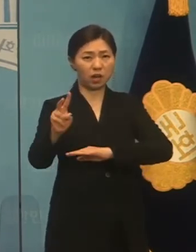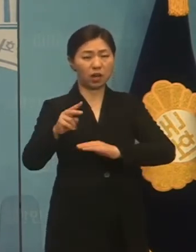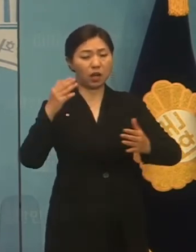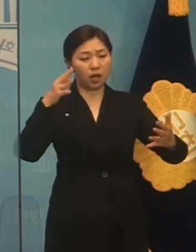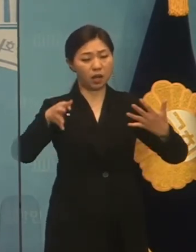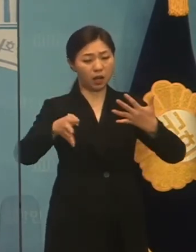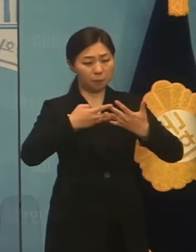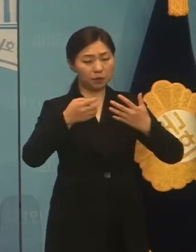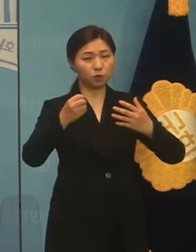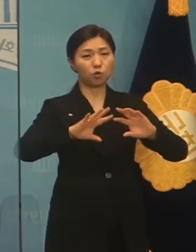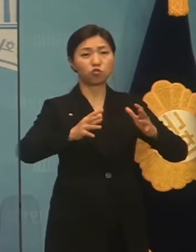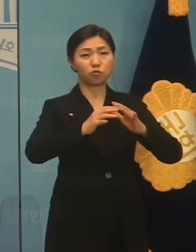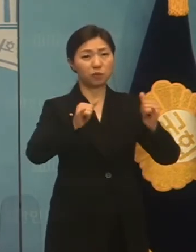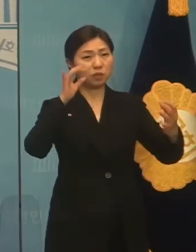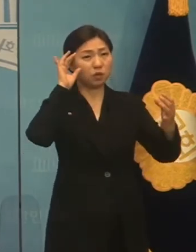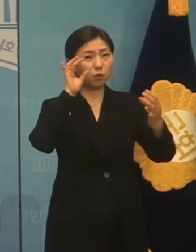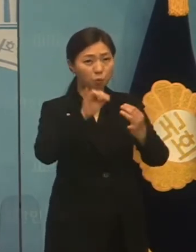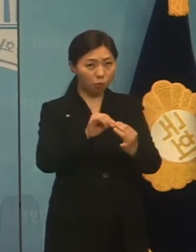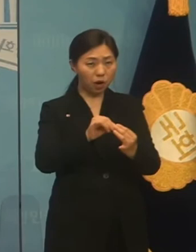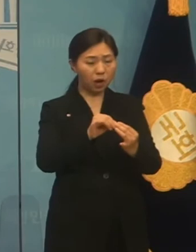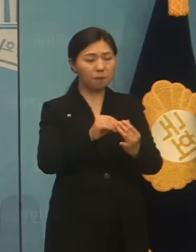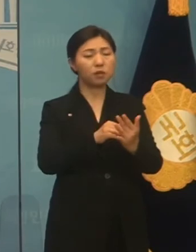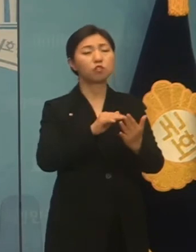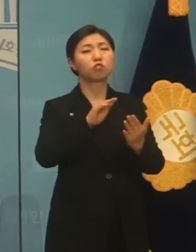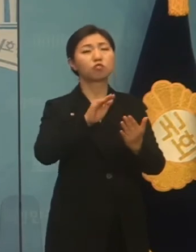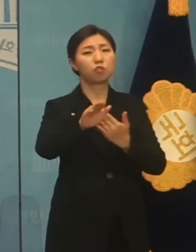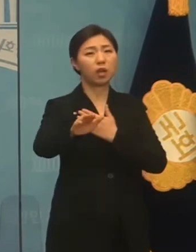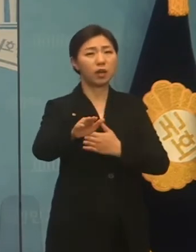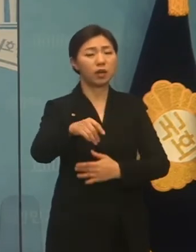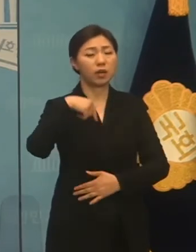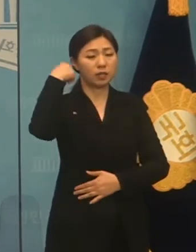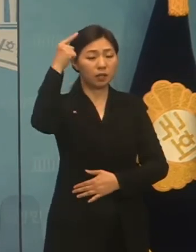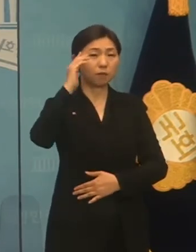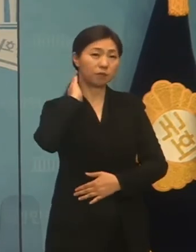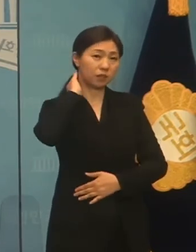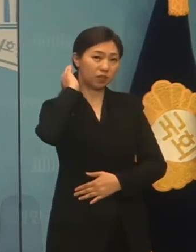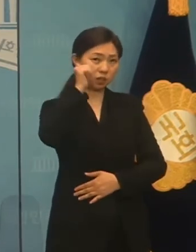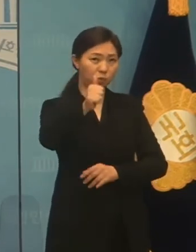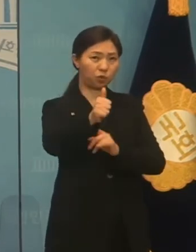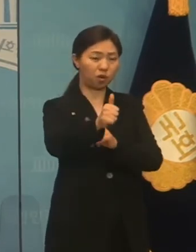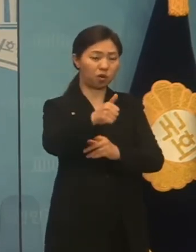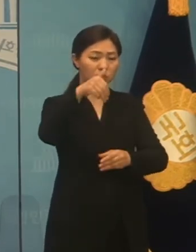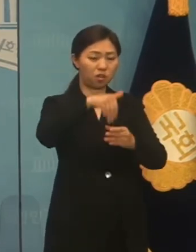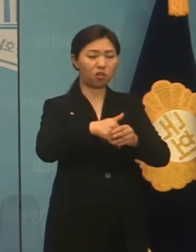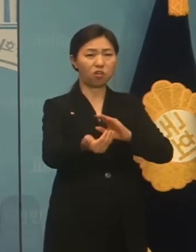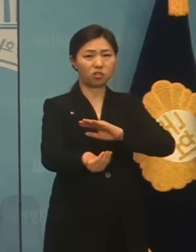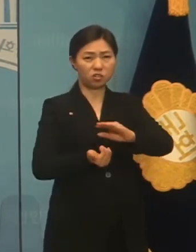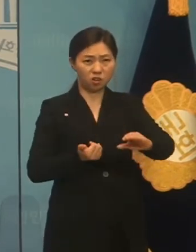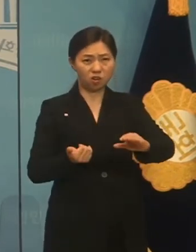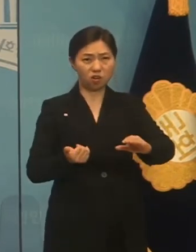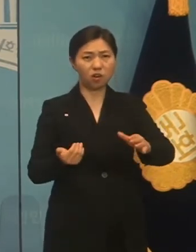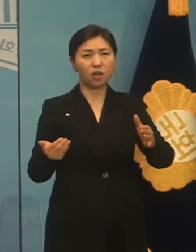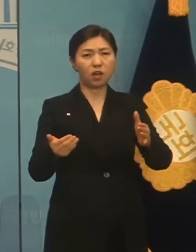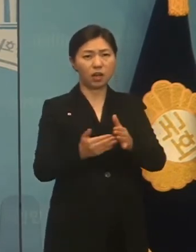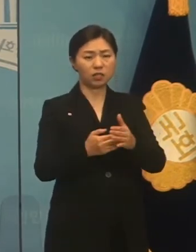통해서 내년 대선 이전까지 반드시 개헌을 완료하도록 하겠습니다.